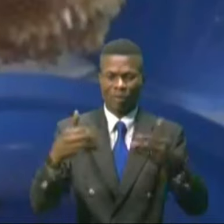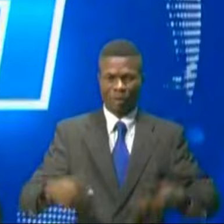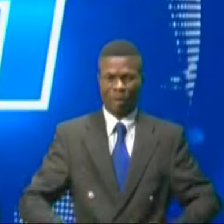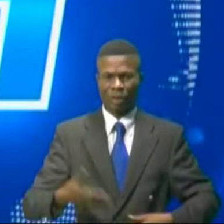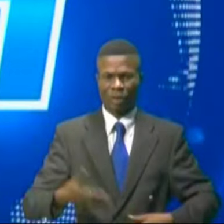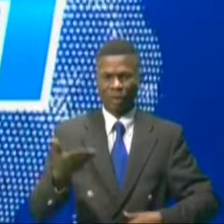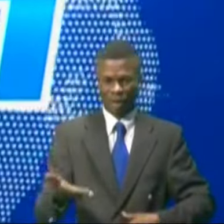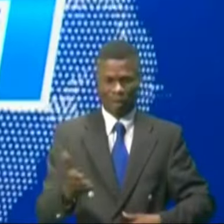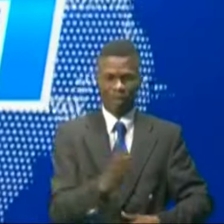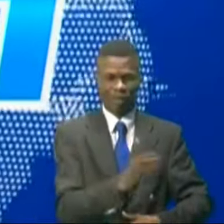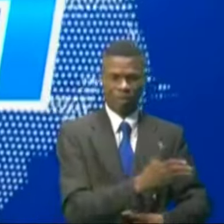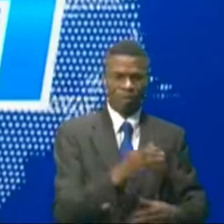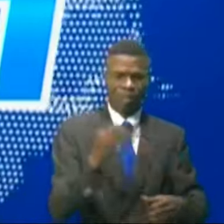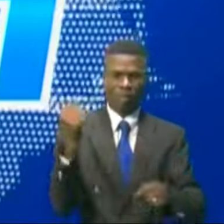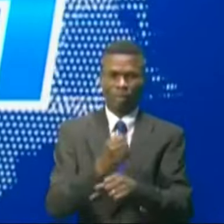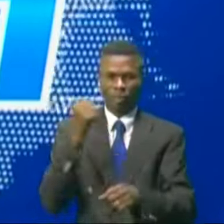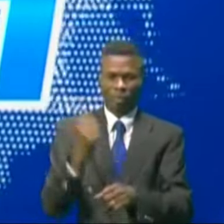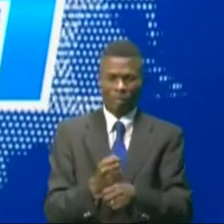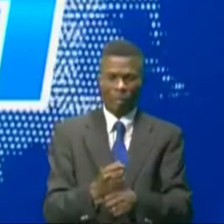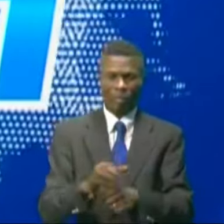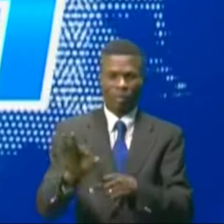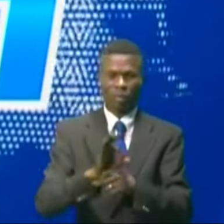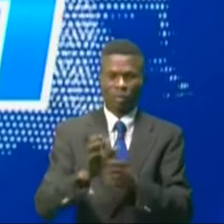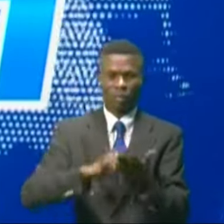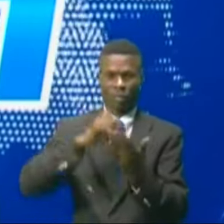okay. ». Les travaux de l'atelier des